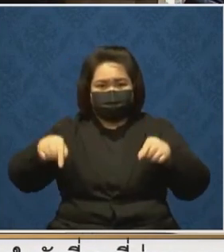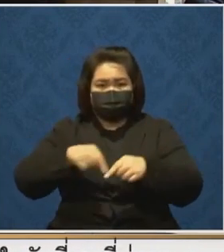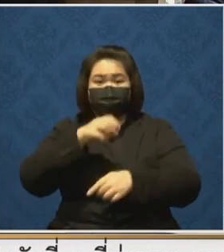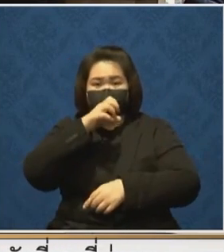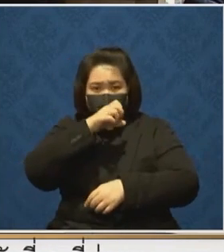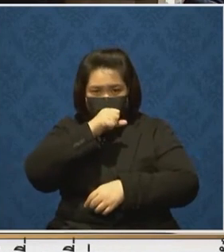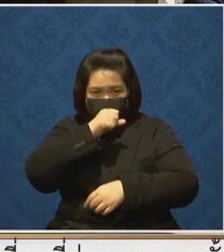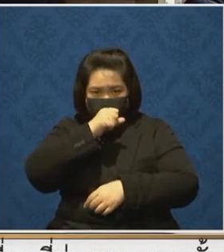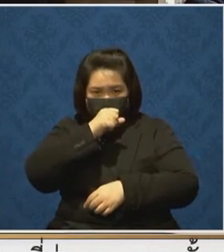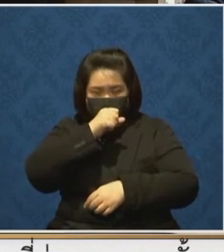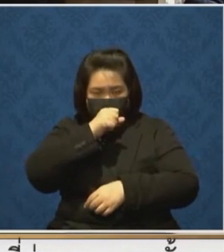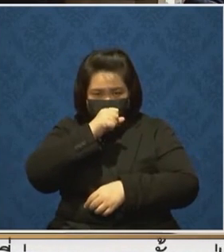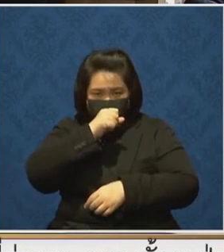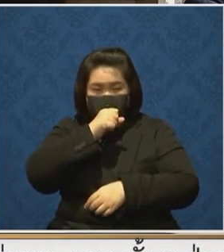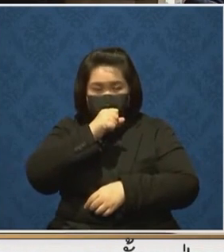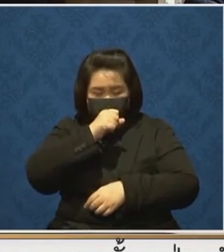นี้